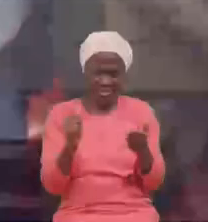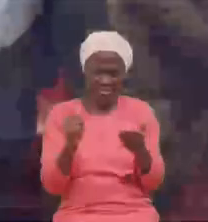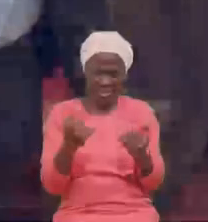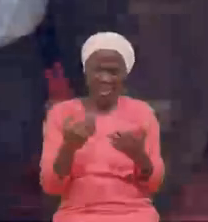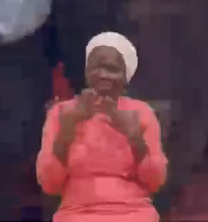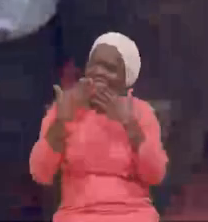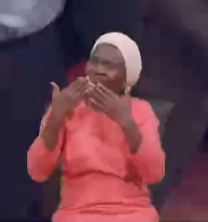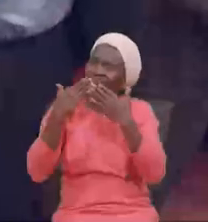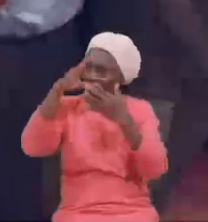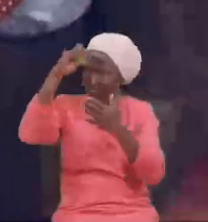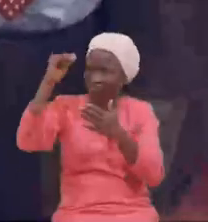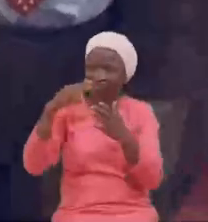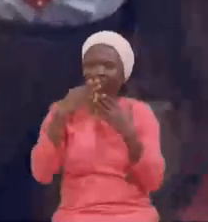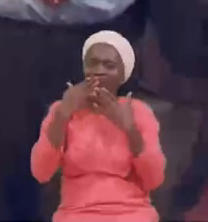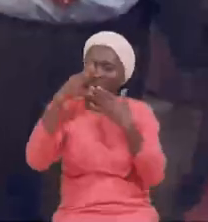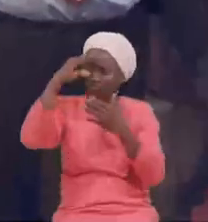Soyez